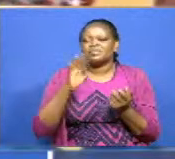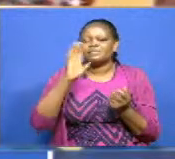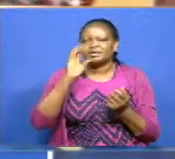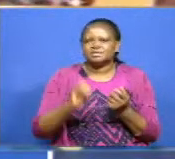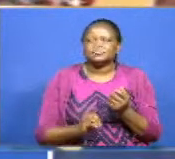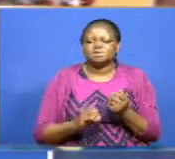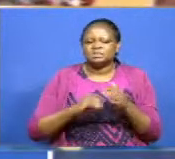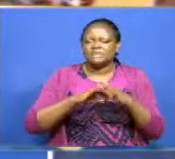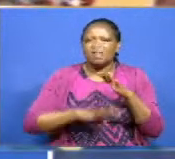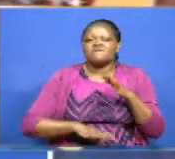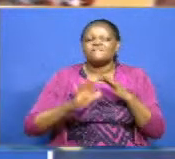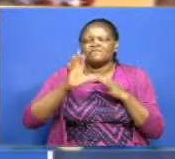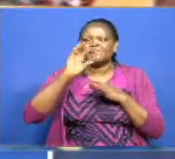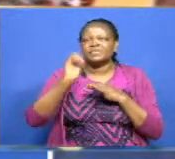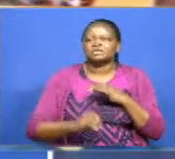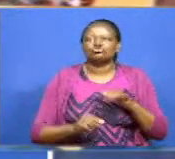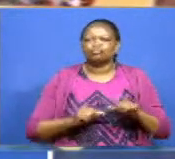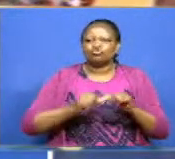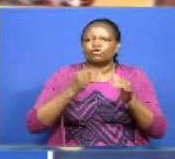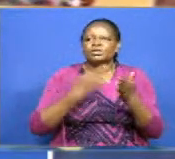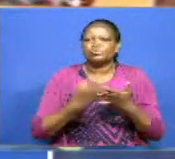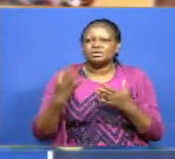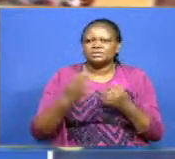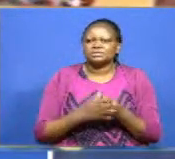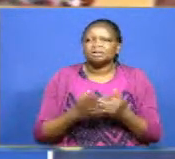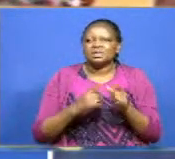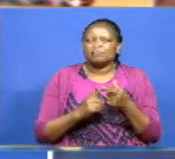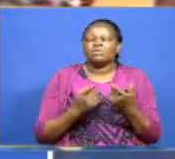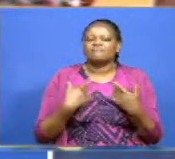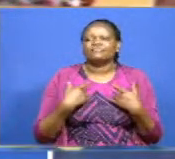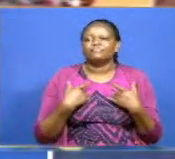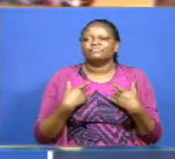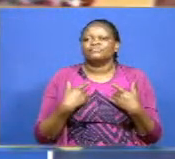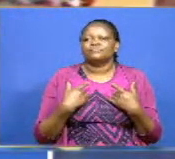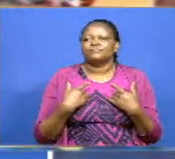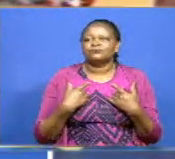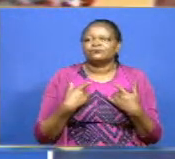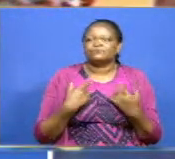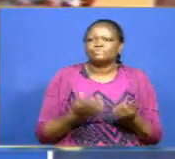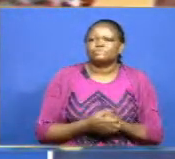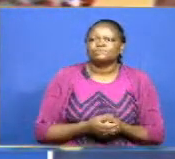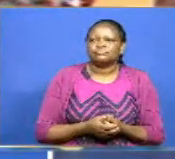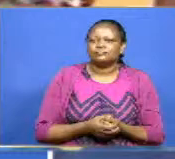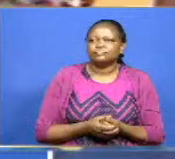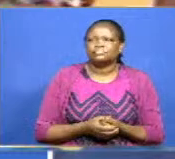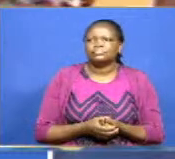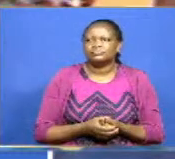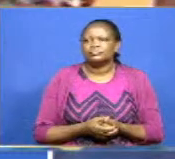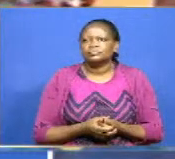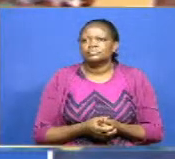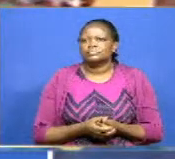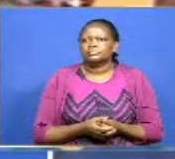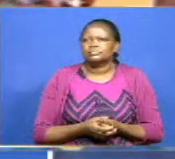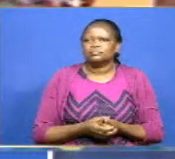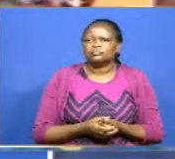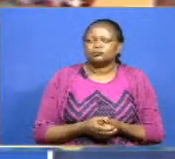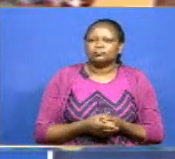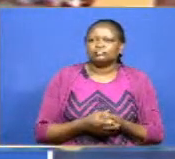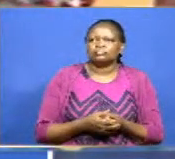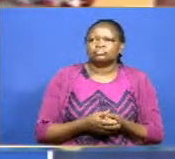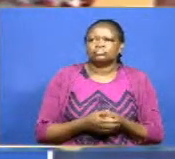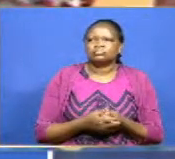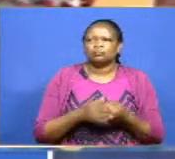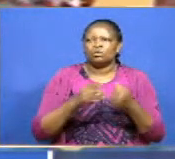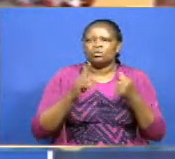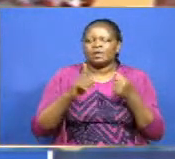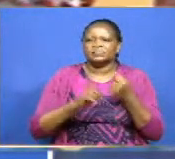kadhaa. Takwimu za hivi punde zikionyesha kiwango cha maambukizi cha 3.3%. Visa vipya 166